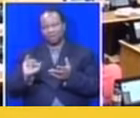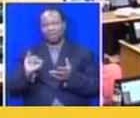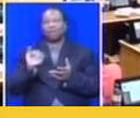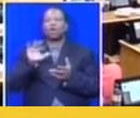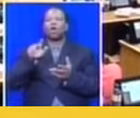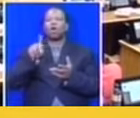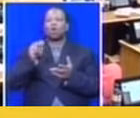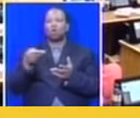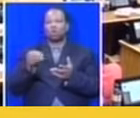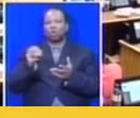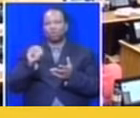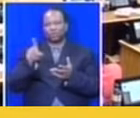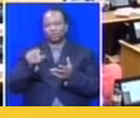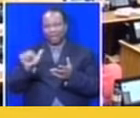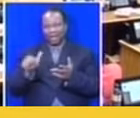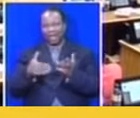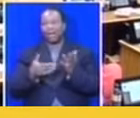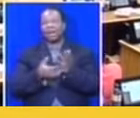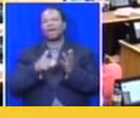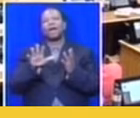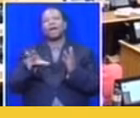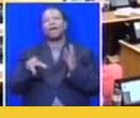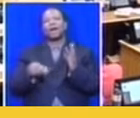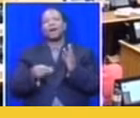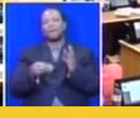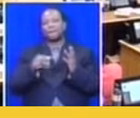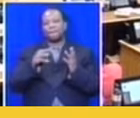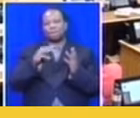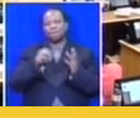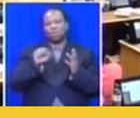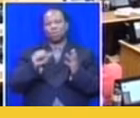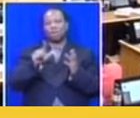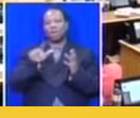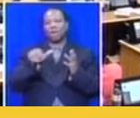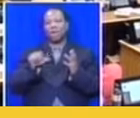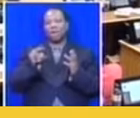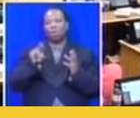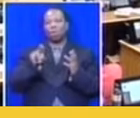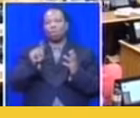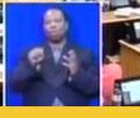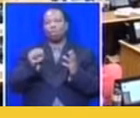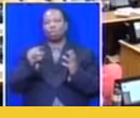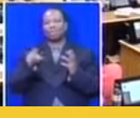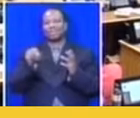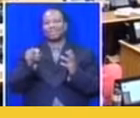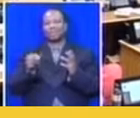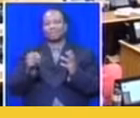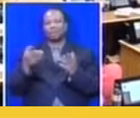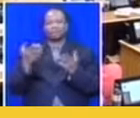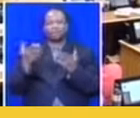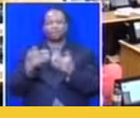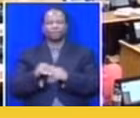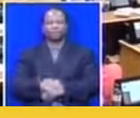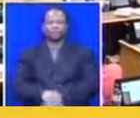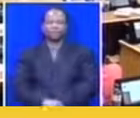honorable cause. Une séance parlementaire qui tourne à la bagarre ce mardi en Afrique du Sud. Des coups de poing échangés entre les membres de la sécurité